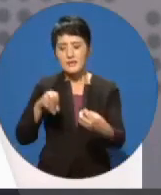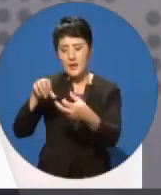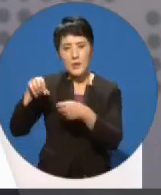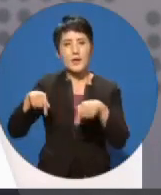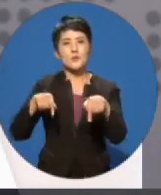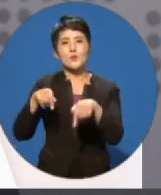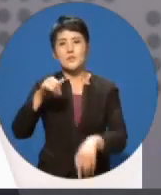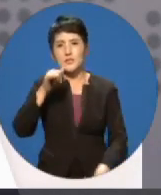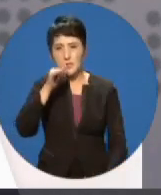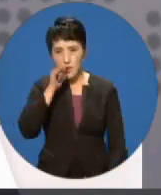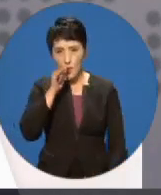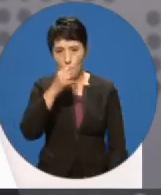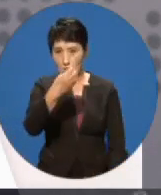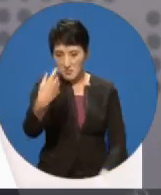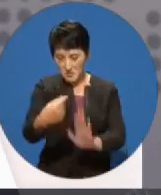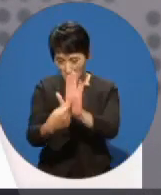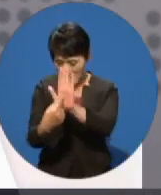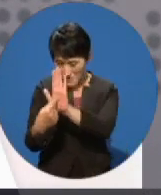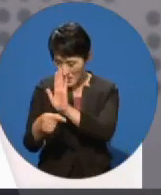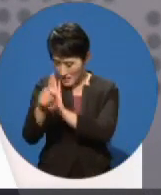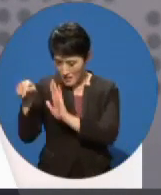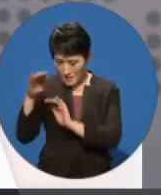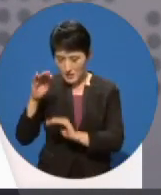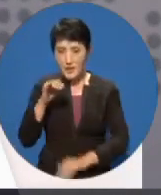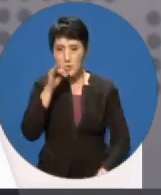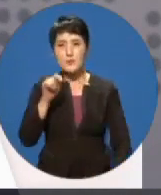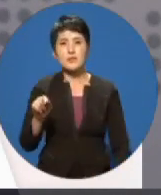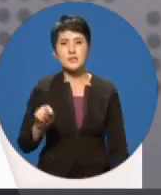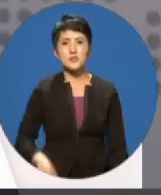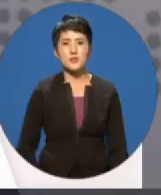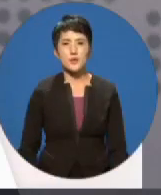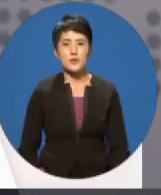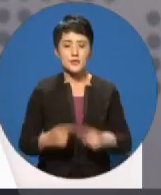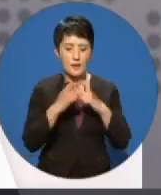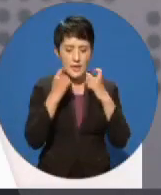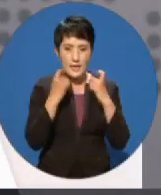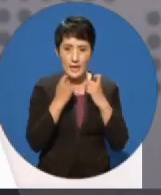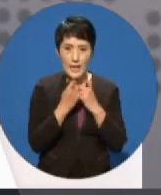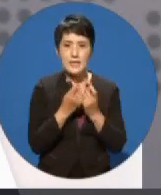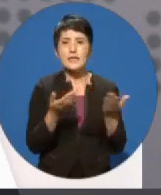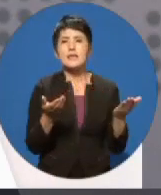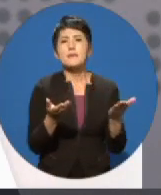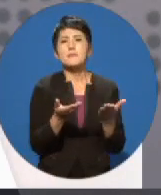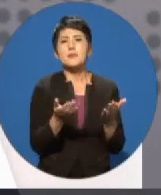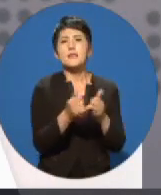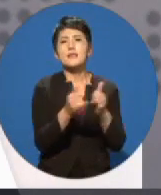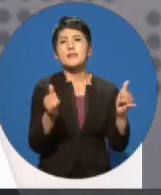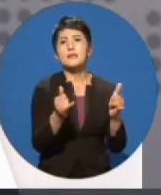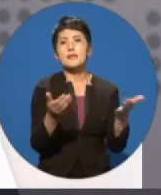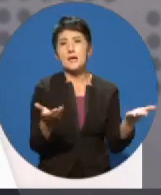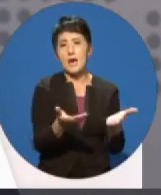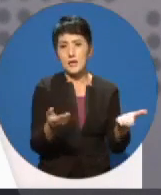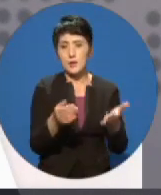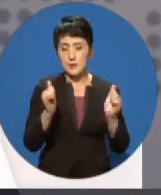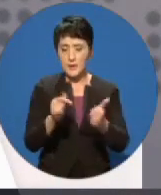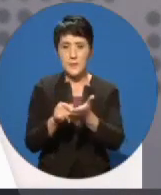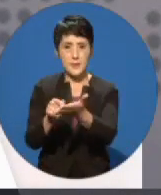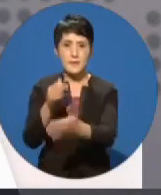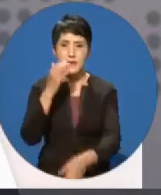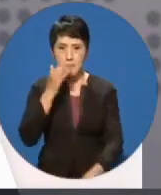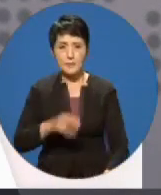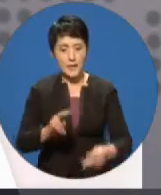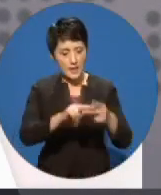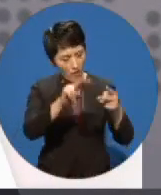저게 다 보도가 됐기 때문에 이제 위자료 금액만 하면 되기 때문에 민사는 어렵지 않은데 다만 이게 형사 부분 있잖아요. 아까처럼 이게 모욕죄도